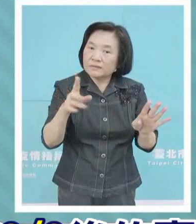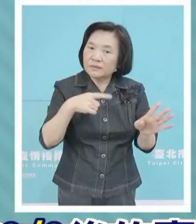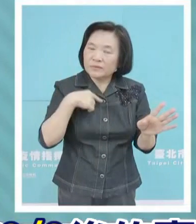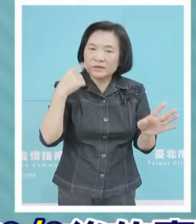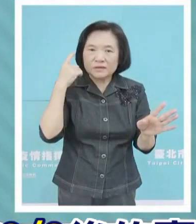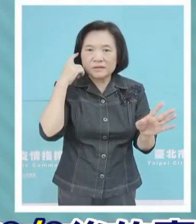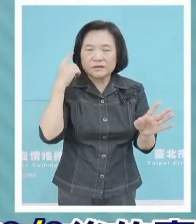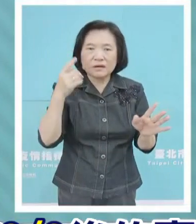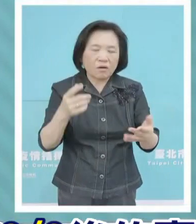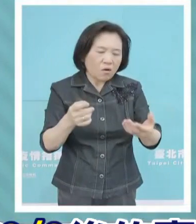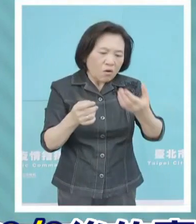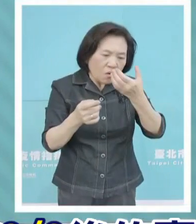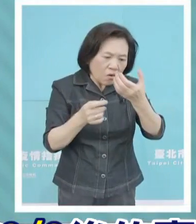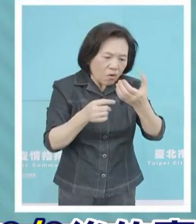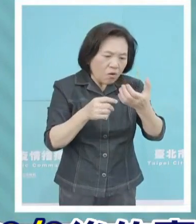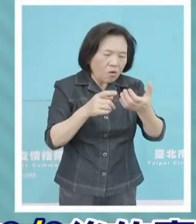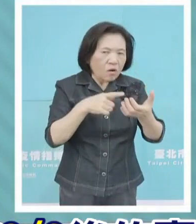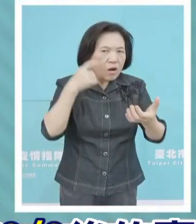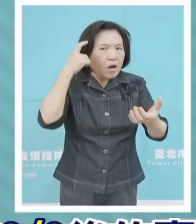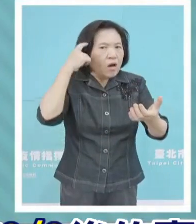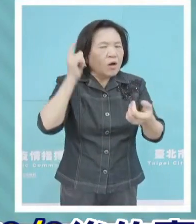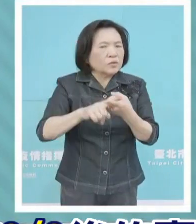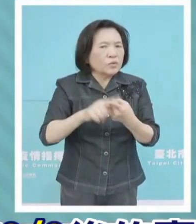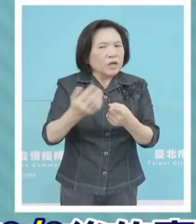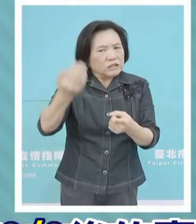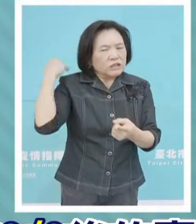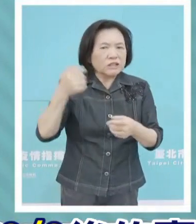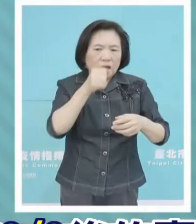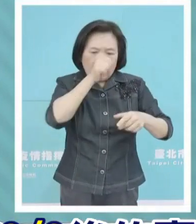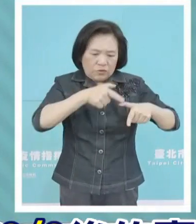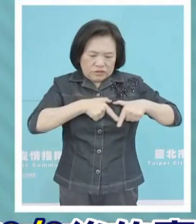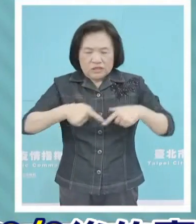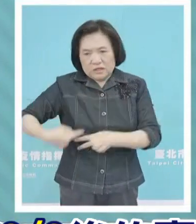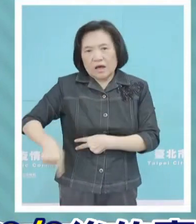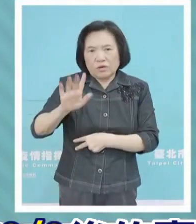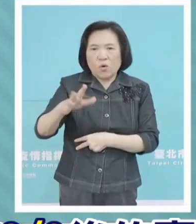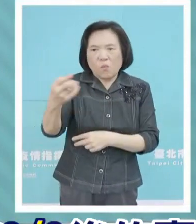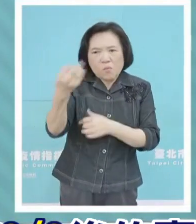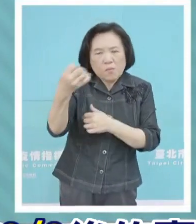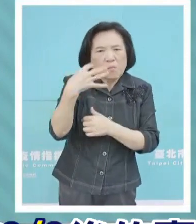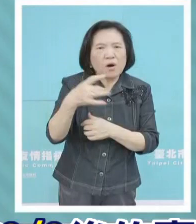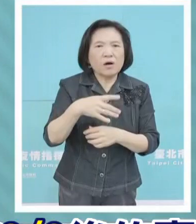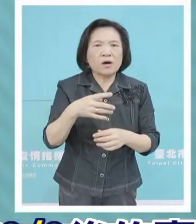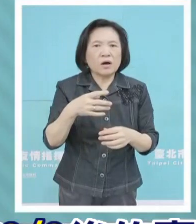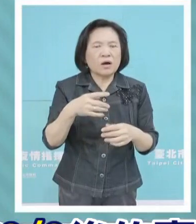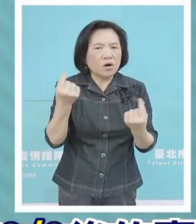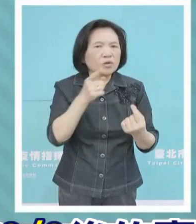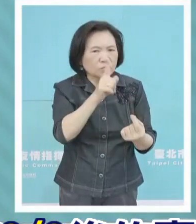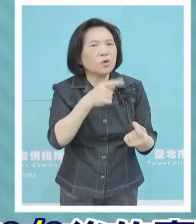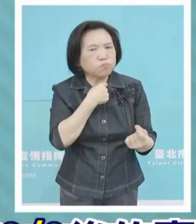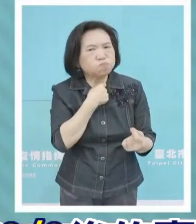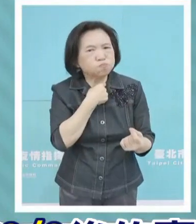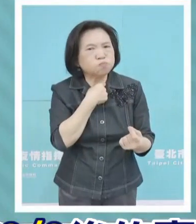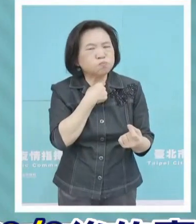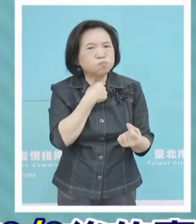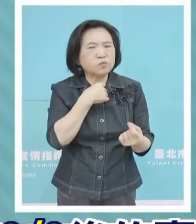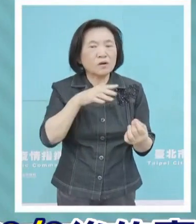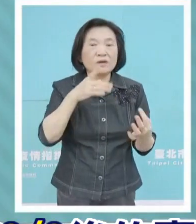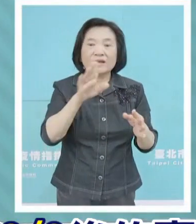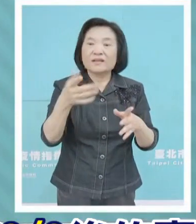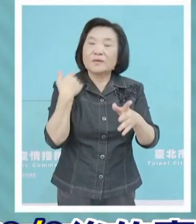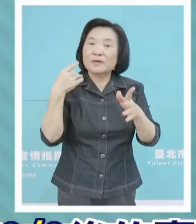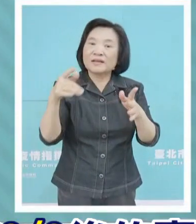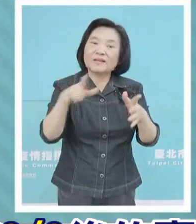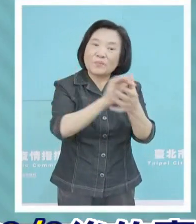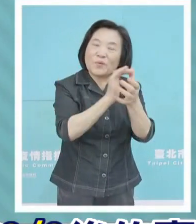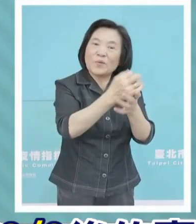疫苗，哎，所以我就把6月6号我的朋友传给我的那个黄副市长，我是台大许金川医师的那个简讯贴到我们的群